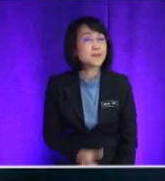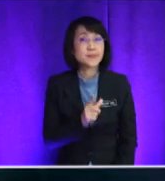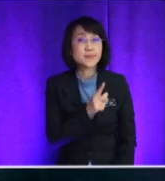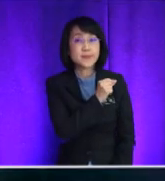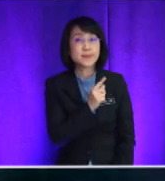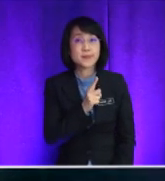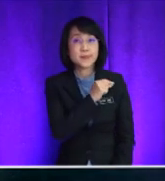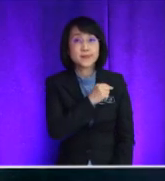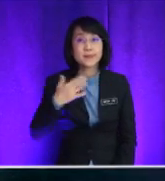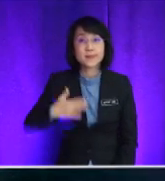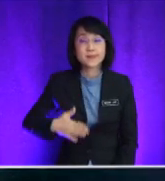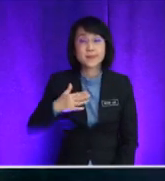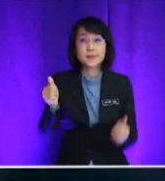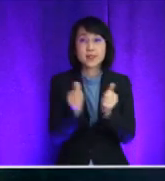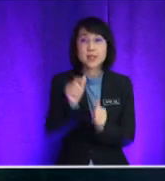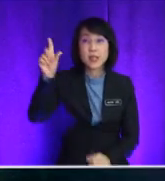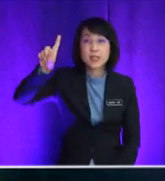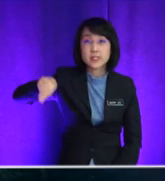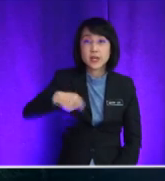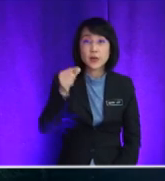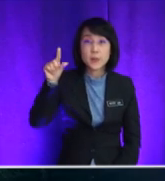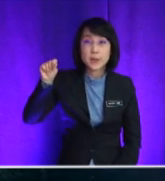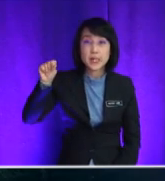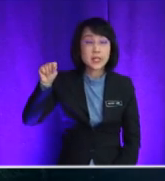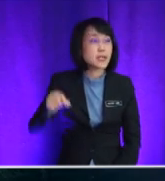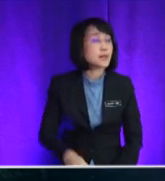febrik dengan jarum peniti Oke kita coba